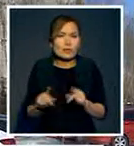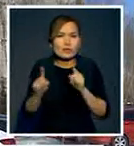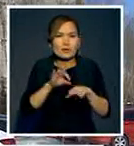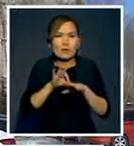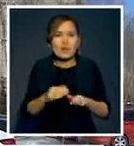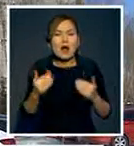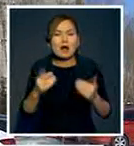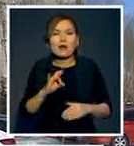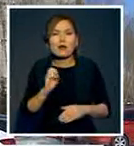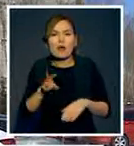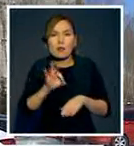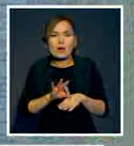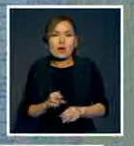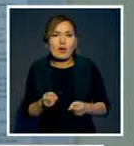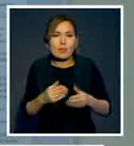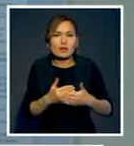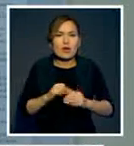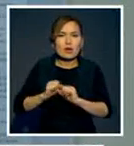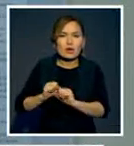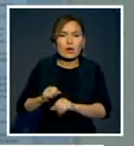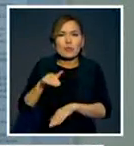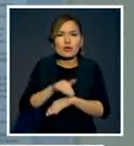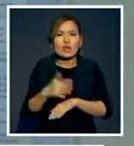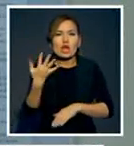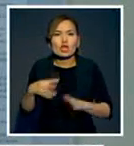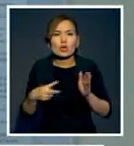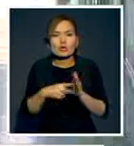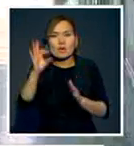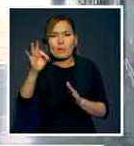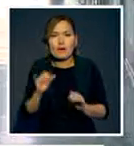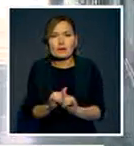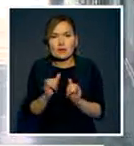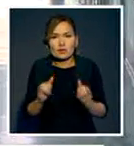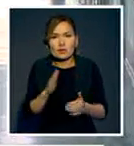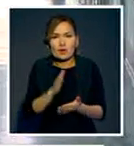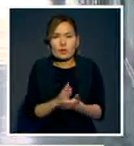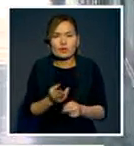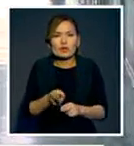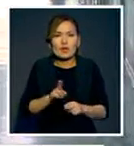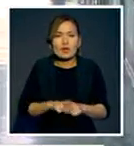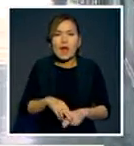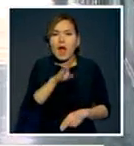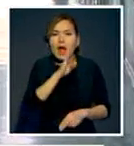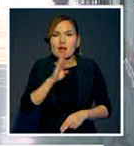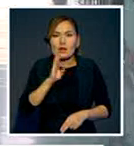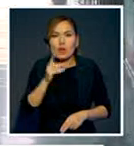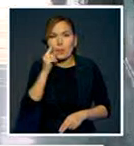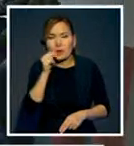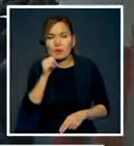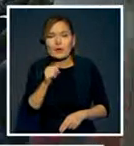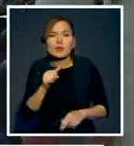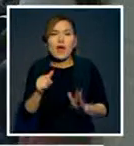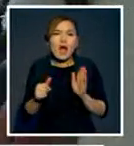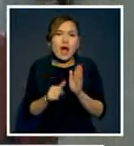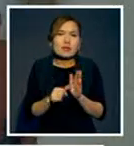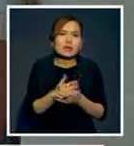Жалпы қазір қатерлі ісікті алдын алуға анықтау 57%-ға жеткен. Дегенмен бұл жеткіліксіз. Сондықтан ерлер мен әйелдерге 6